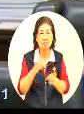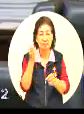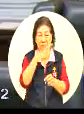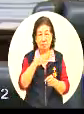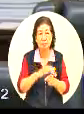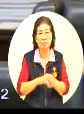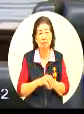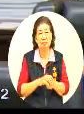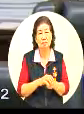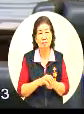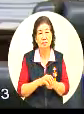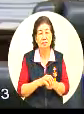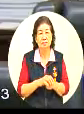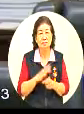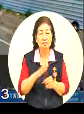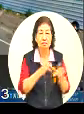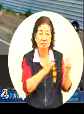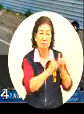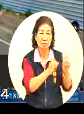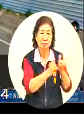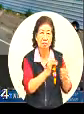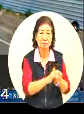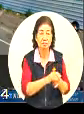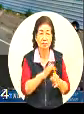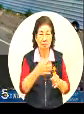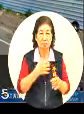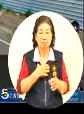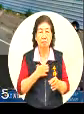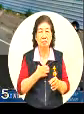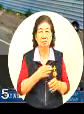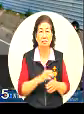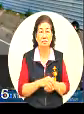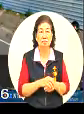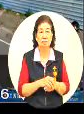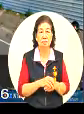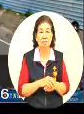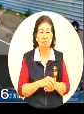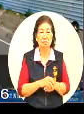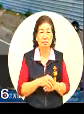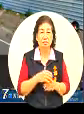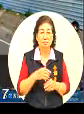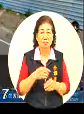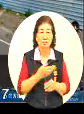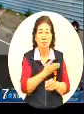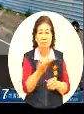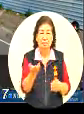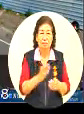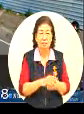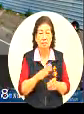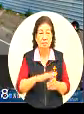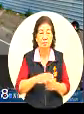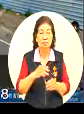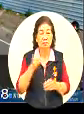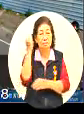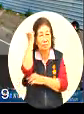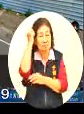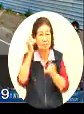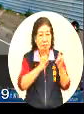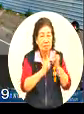让我们民众可以免于恐慌，还还给我们的住户跟儿童一个安